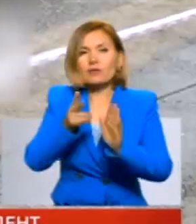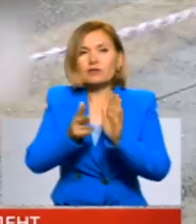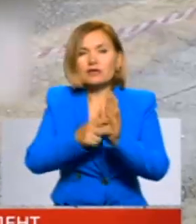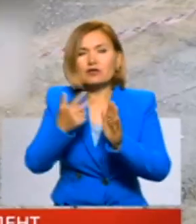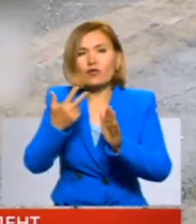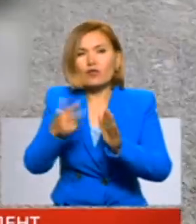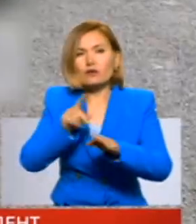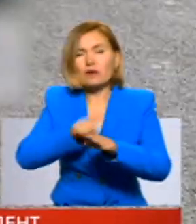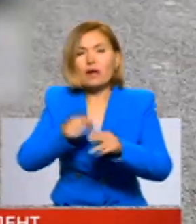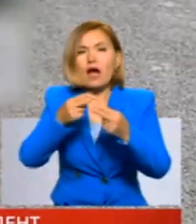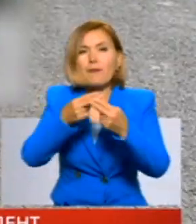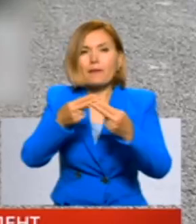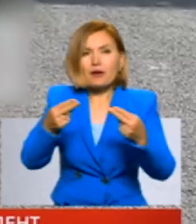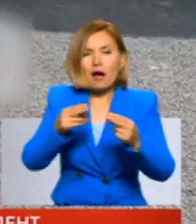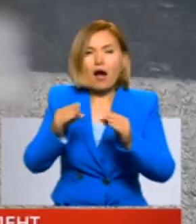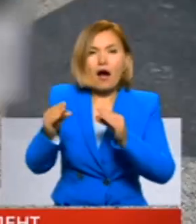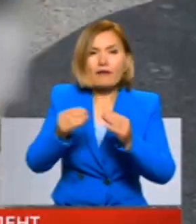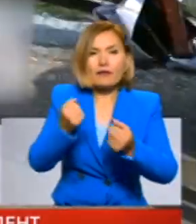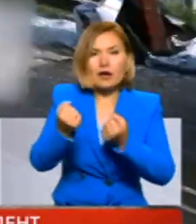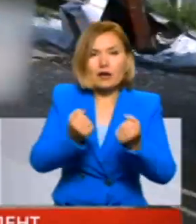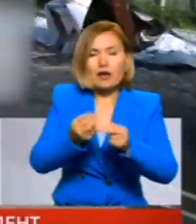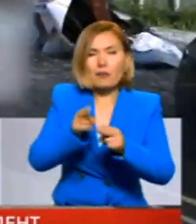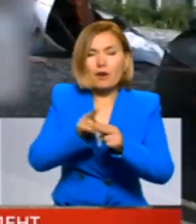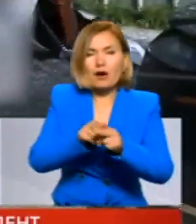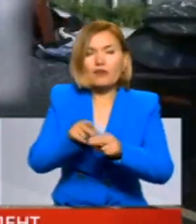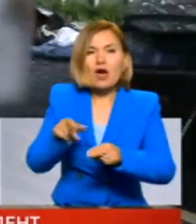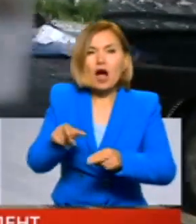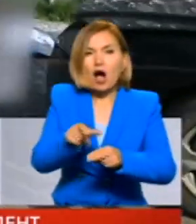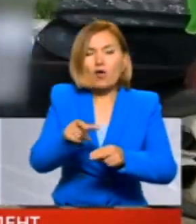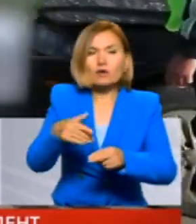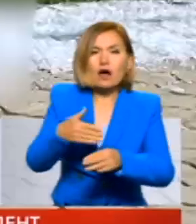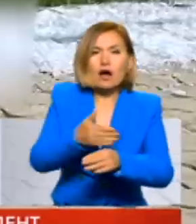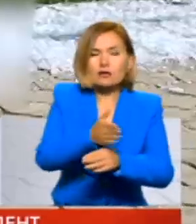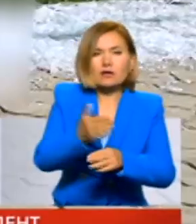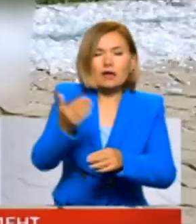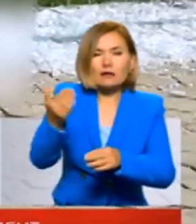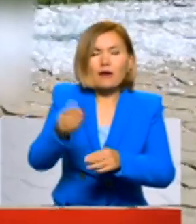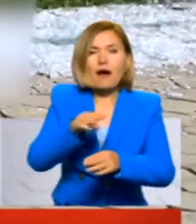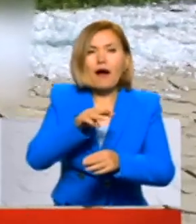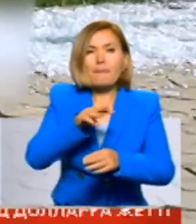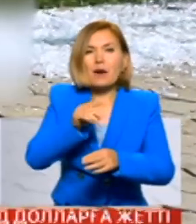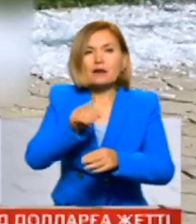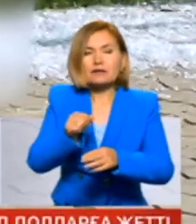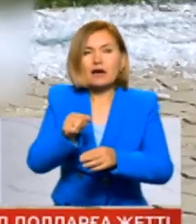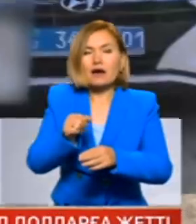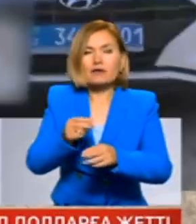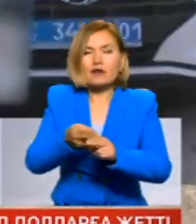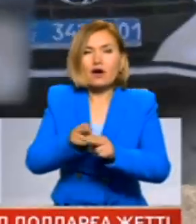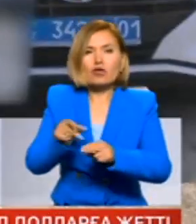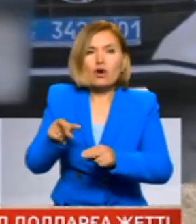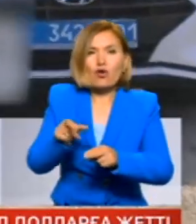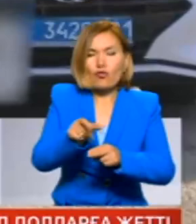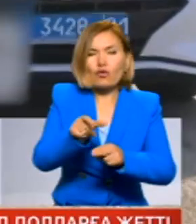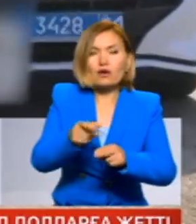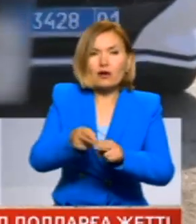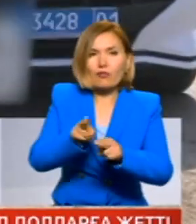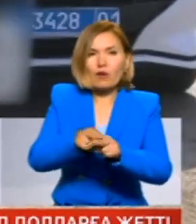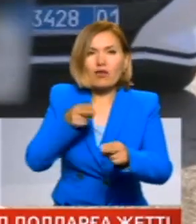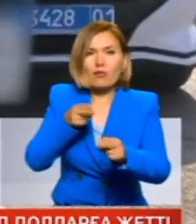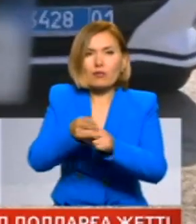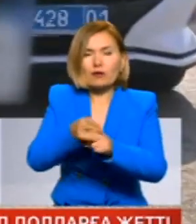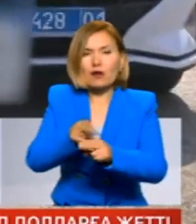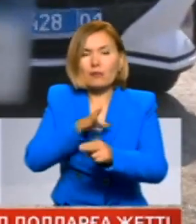болған. Mercedes-Benz автокөлігі жолақ ауыстырар кезде өз бетмен кетіп бара жатқан Mazda көлігіне апат жағдайын